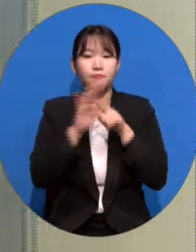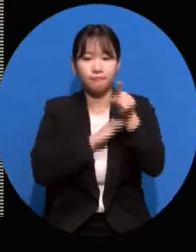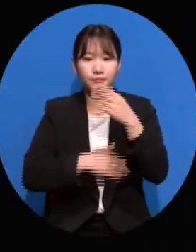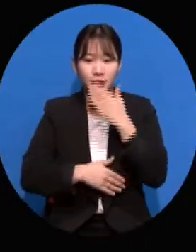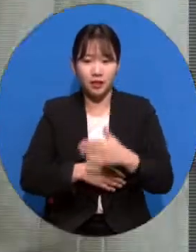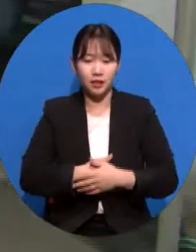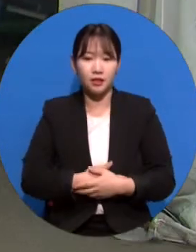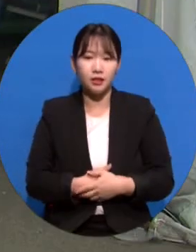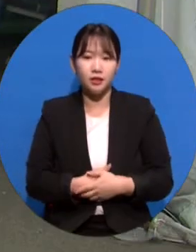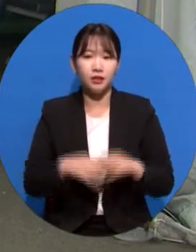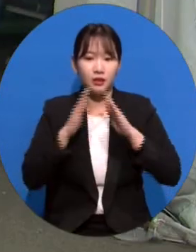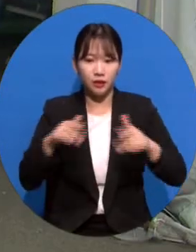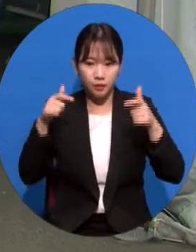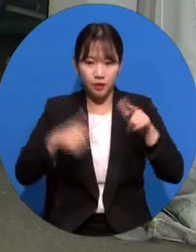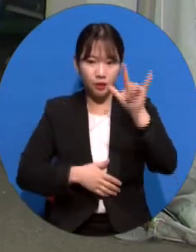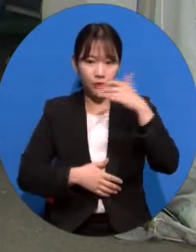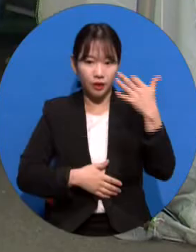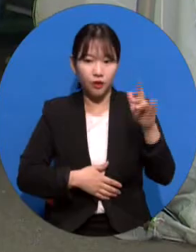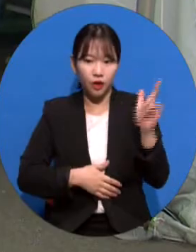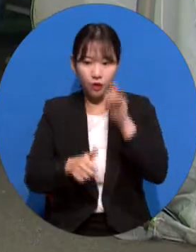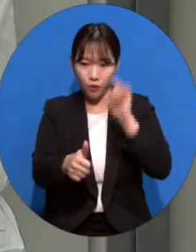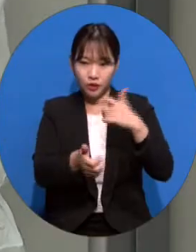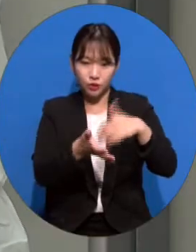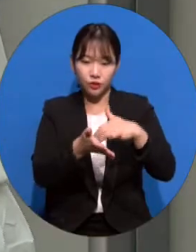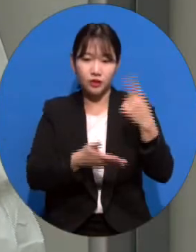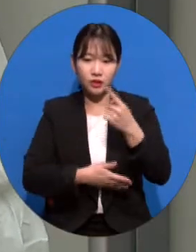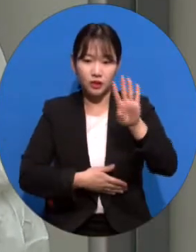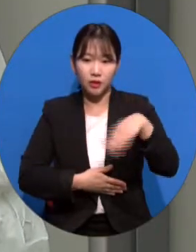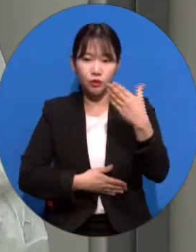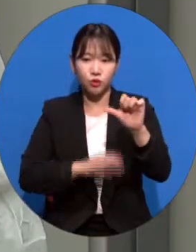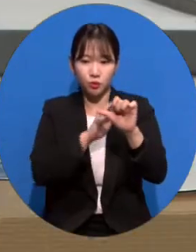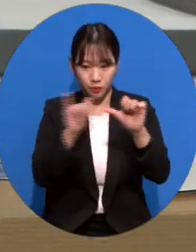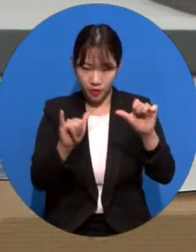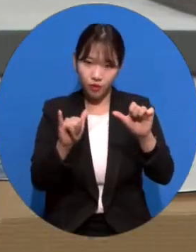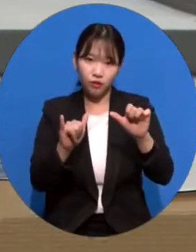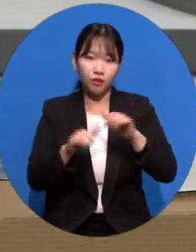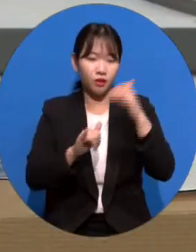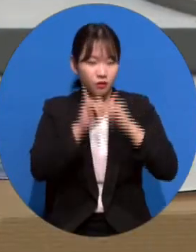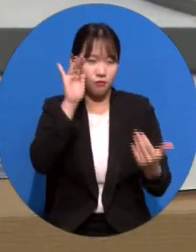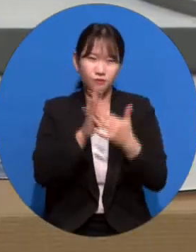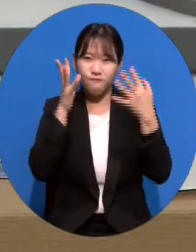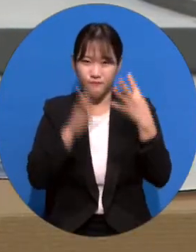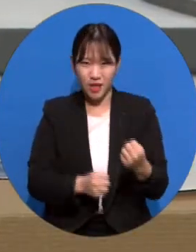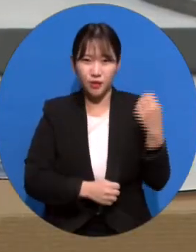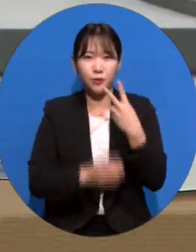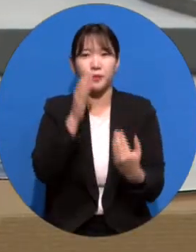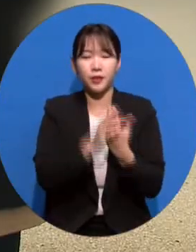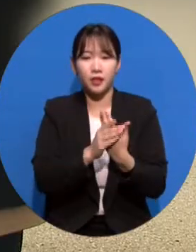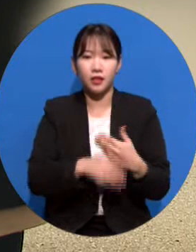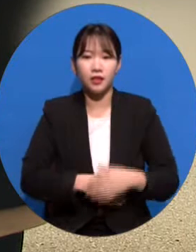있습니다. 전남 지역 코로나19 하루 확진자는 1,495명으로 역대 최다 수치를 또